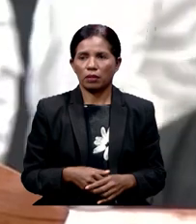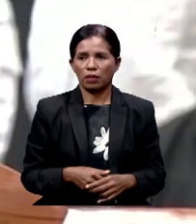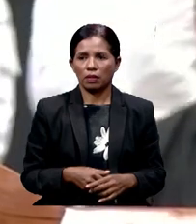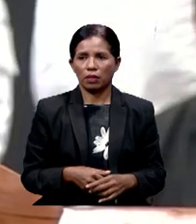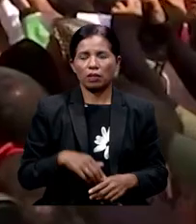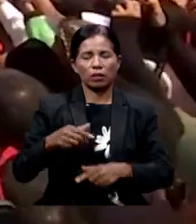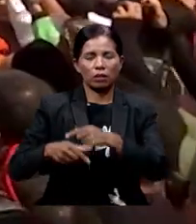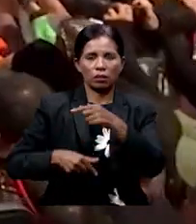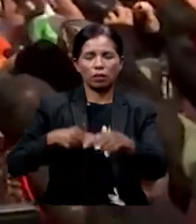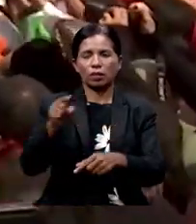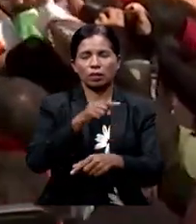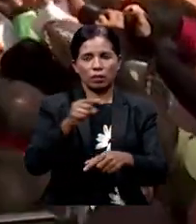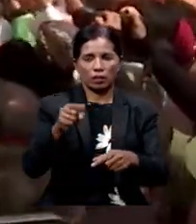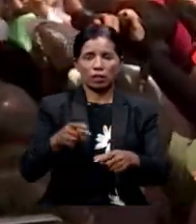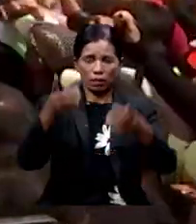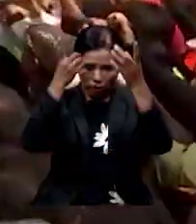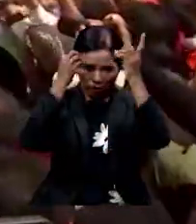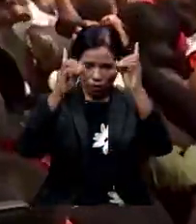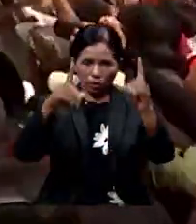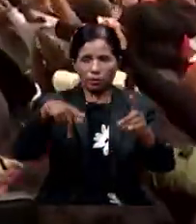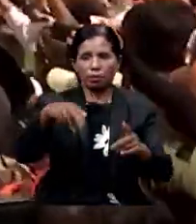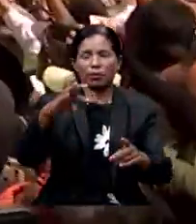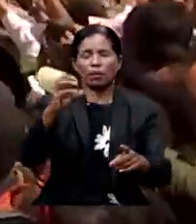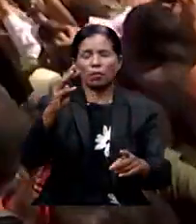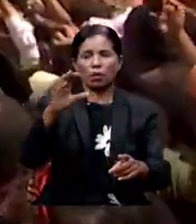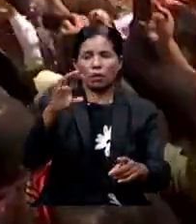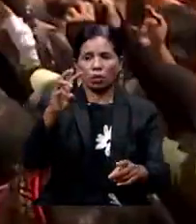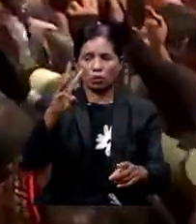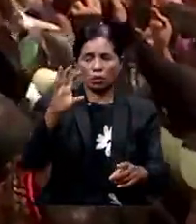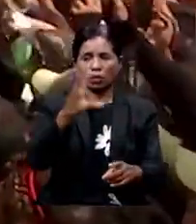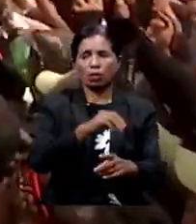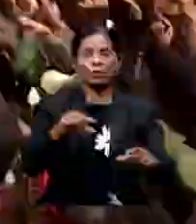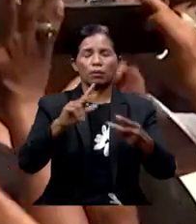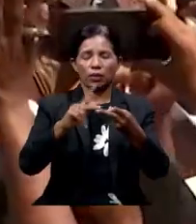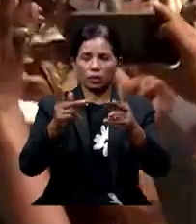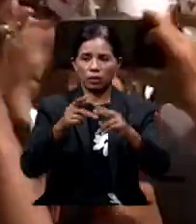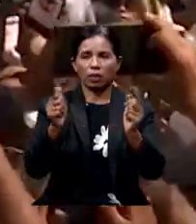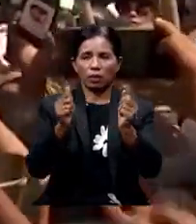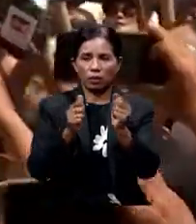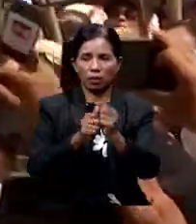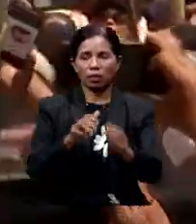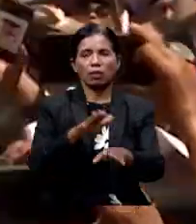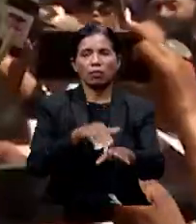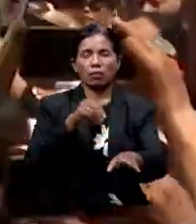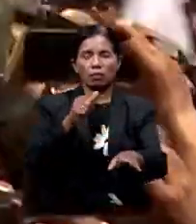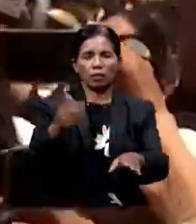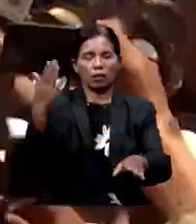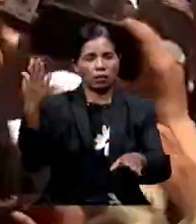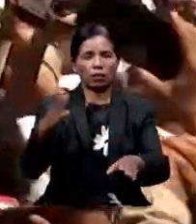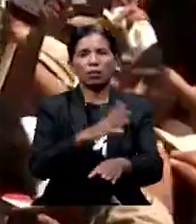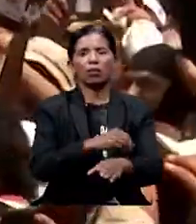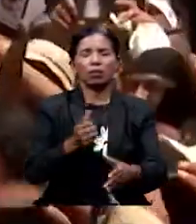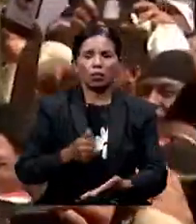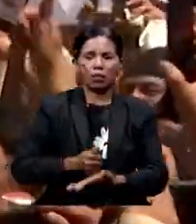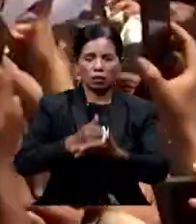generasi Z. Desizam Prabowo atau halo parseria ho Gibran nudar meyo ida atau atrai parti ia base ho